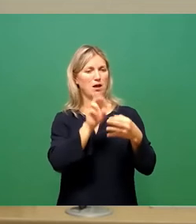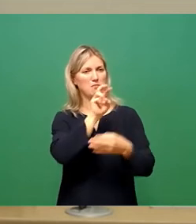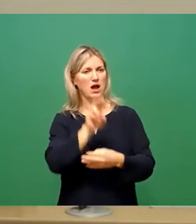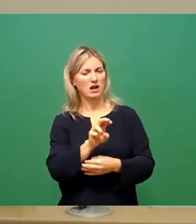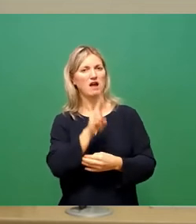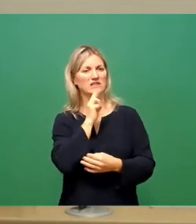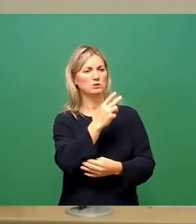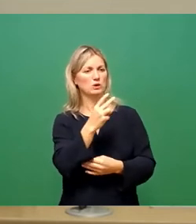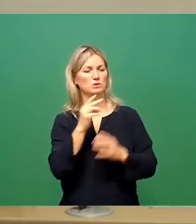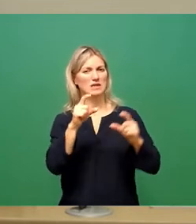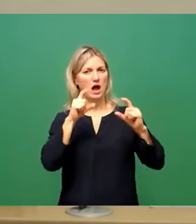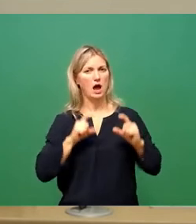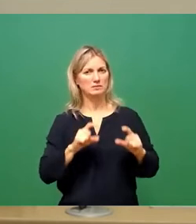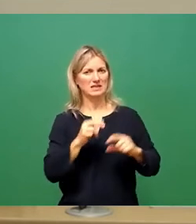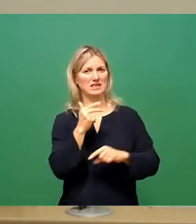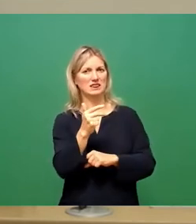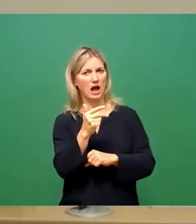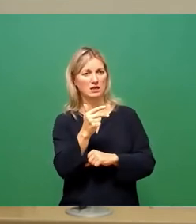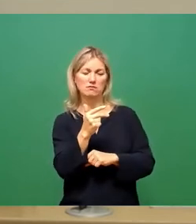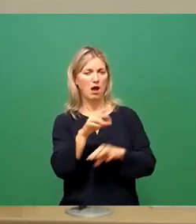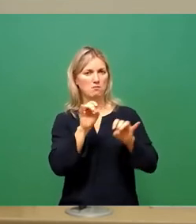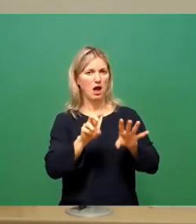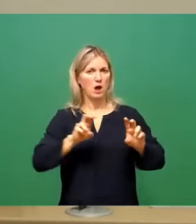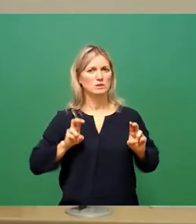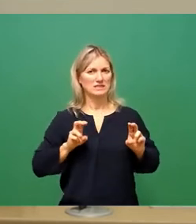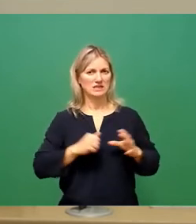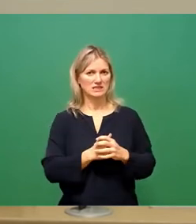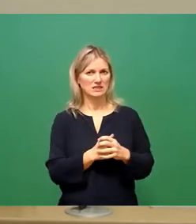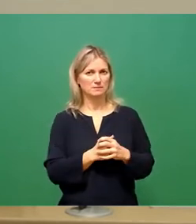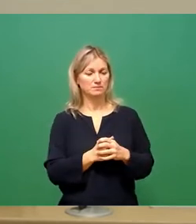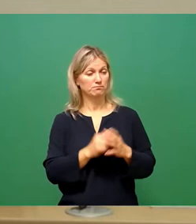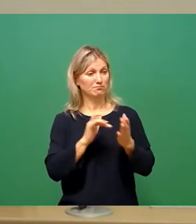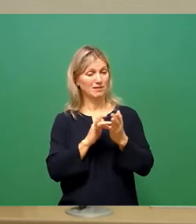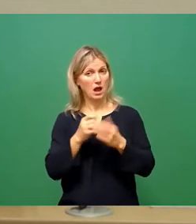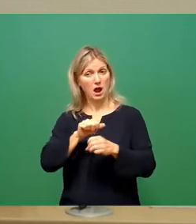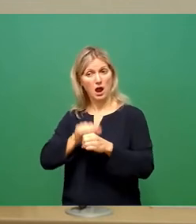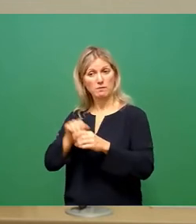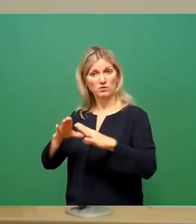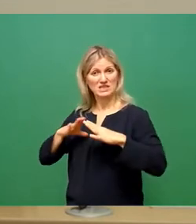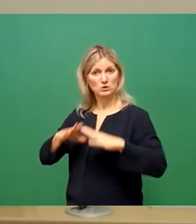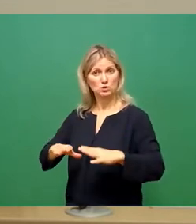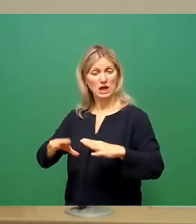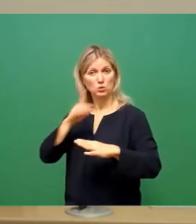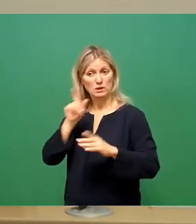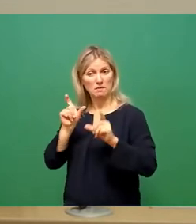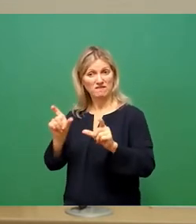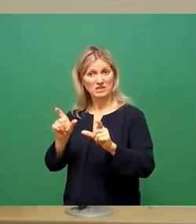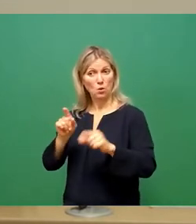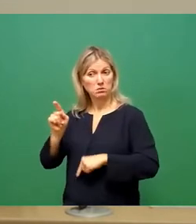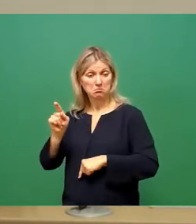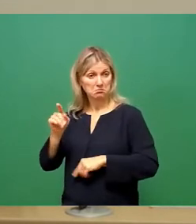ausgesetzt. Soweit durch das Amt für Gesundheit und Prävention keine Sanktionen erfolgt,